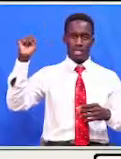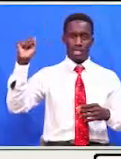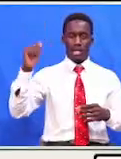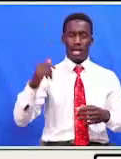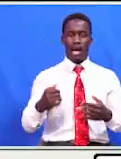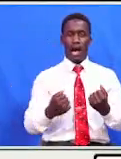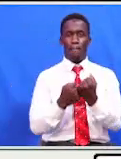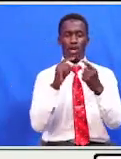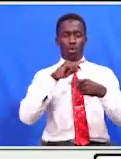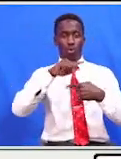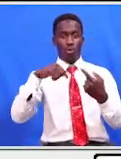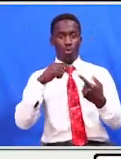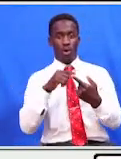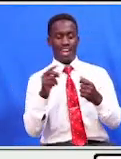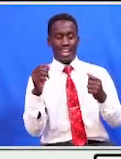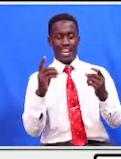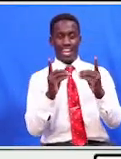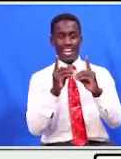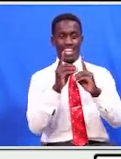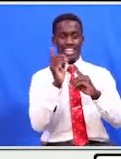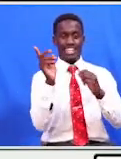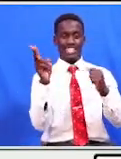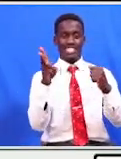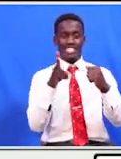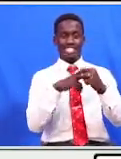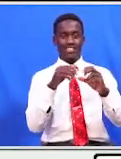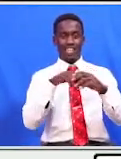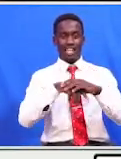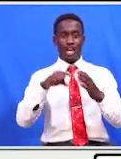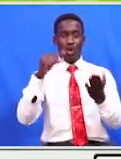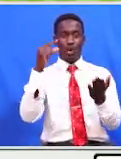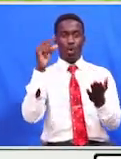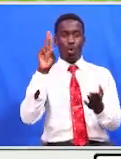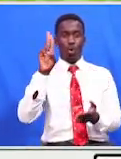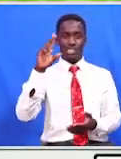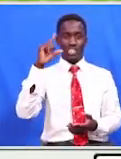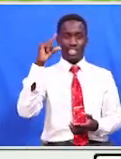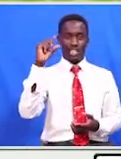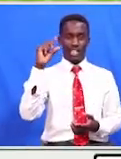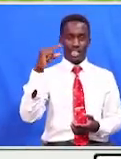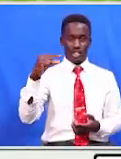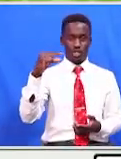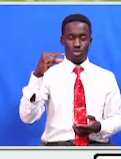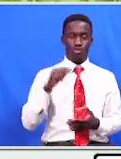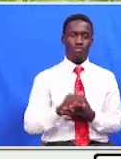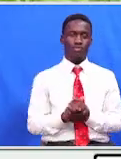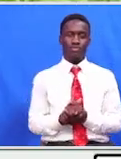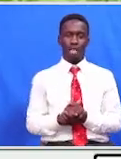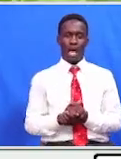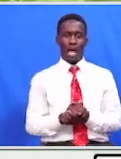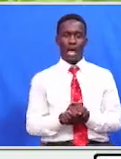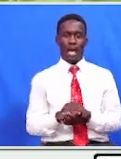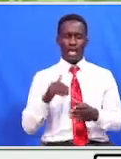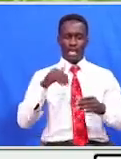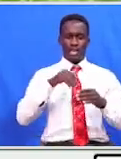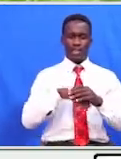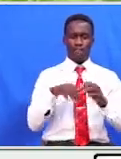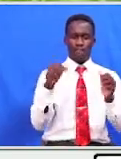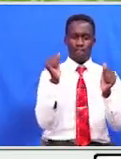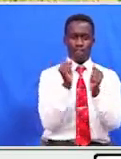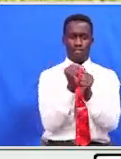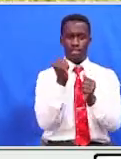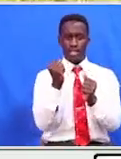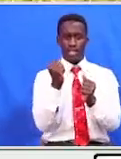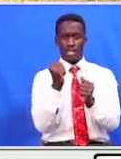katika shule ya upili ya Chepsaita, kaunti ya Uasin Gishu. Alikuwa miongoni mwa wanariadha 15 bora katika kitengo